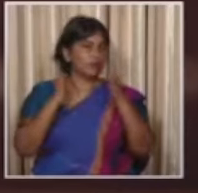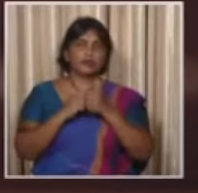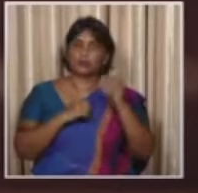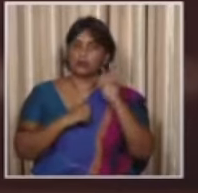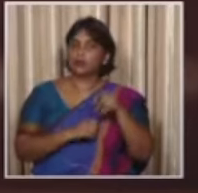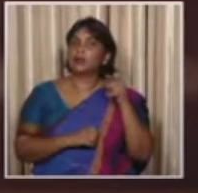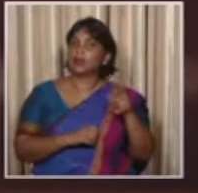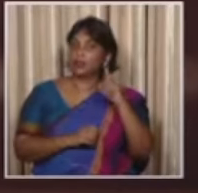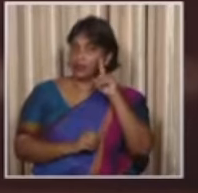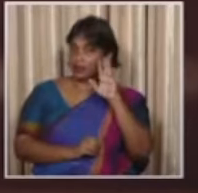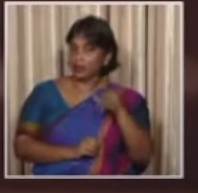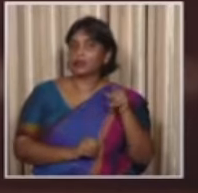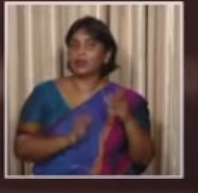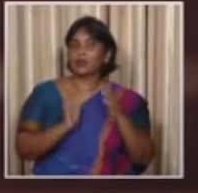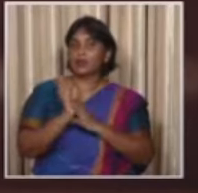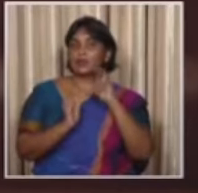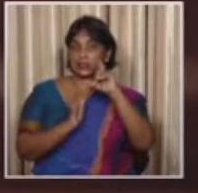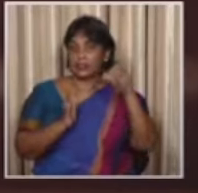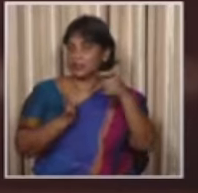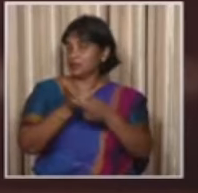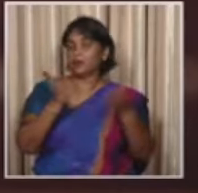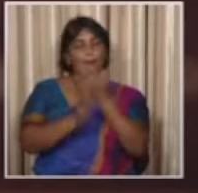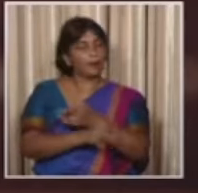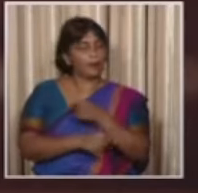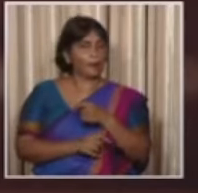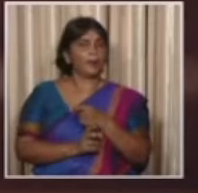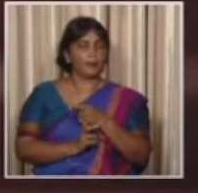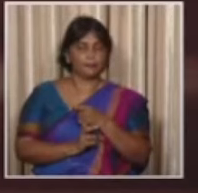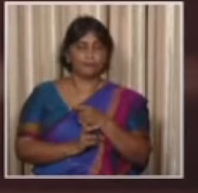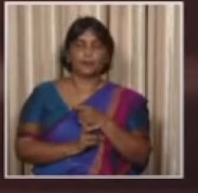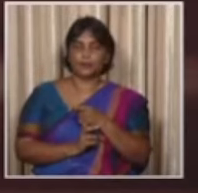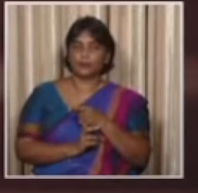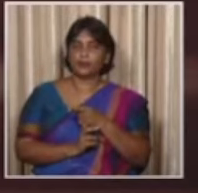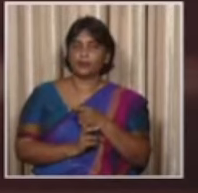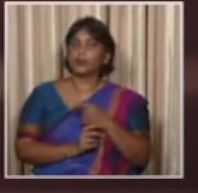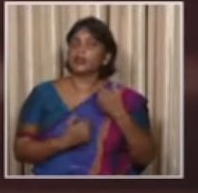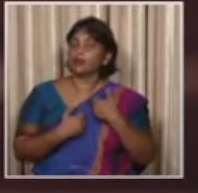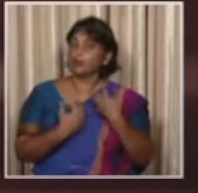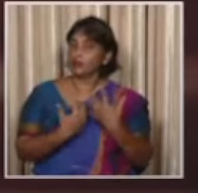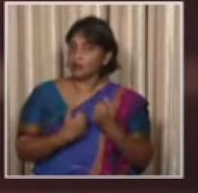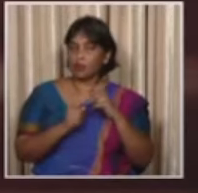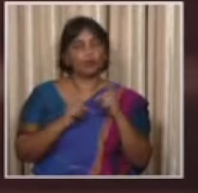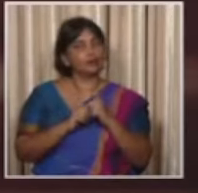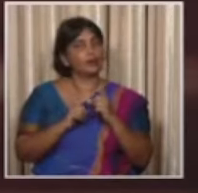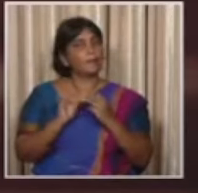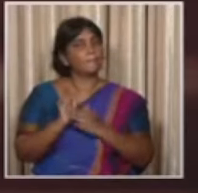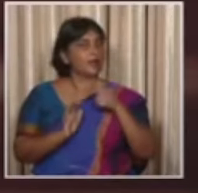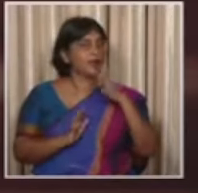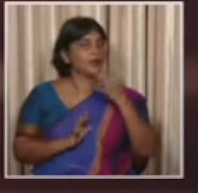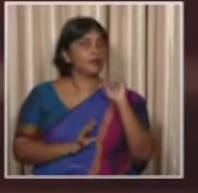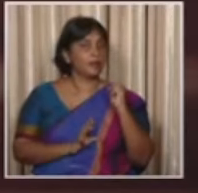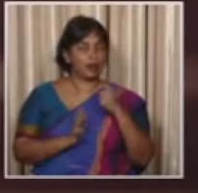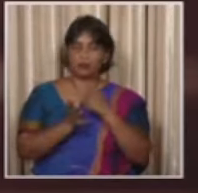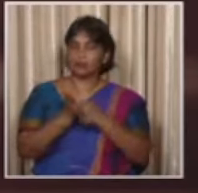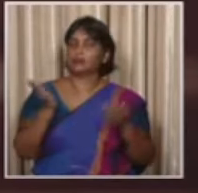තිබුණා. එකක් තමයි MCC ගිවිසුම, Millennium Challenge Corporation හරහා අපිට ලැබෙන තිබුණ ඩොල මිලියන 450